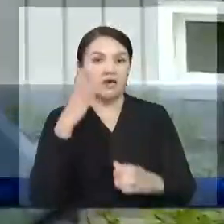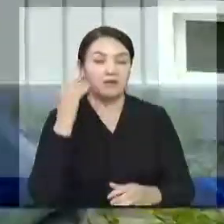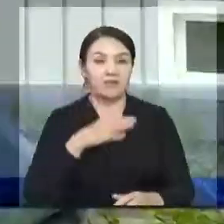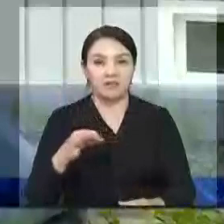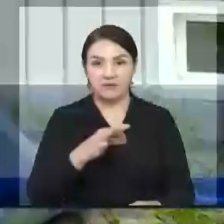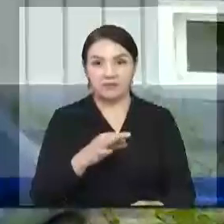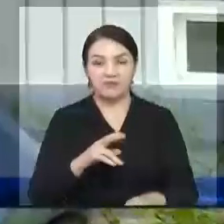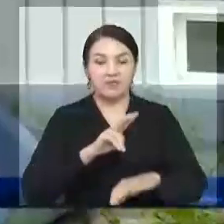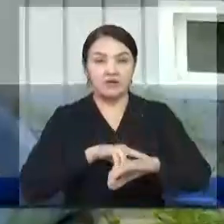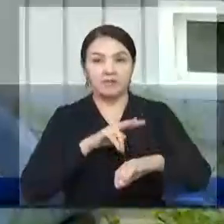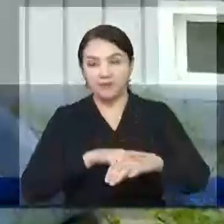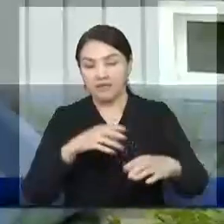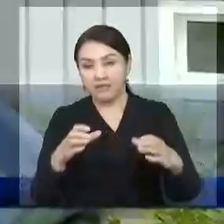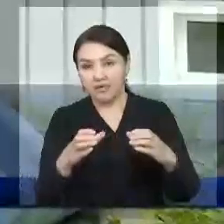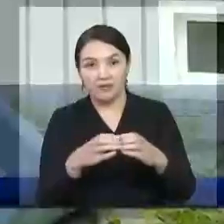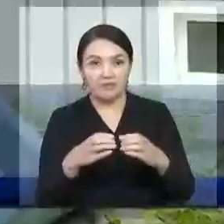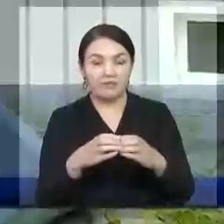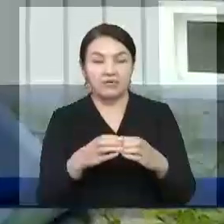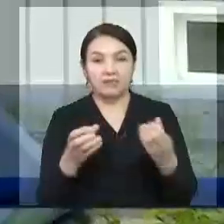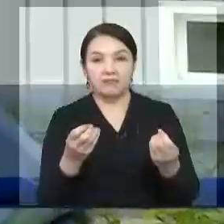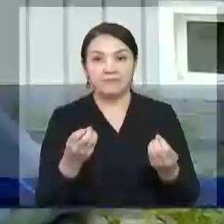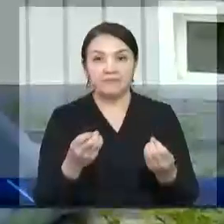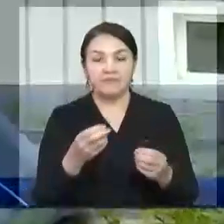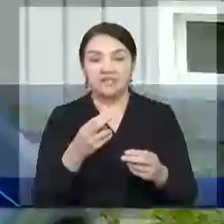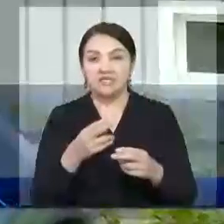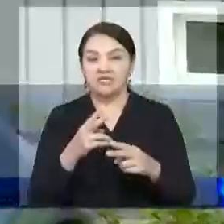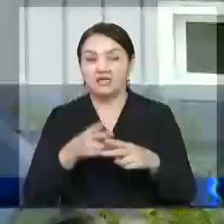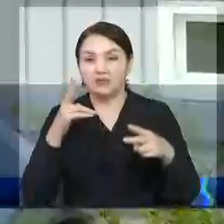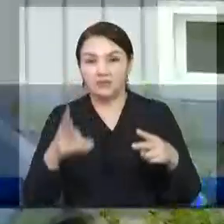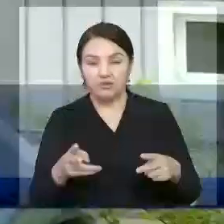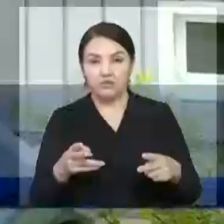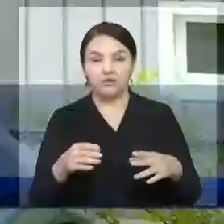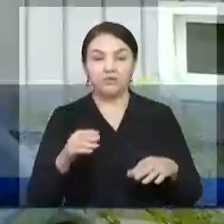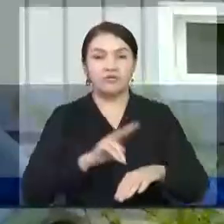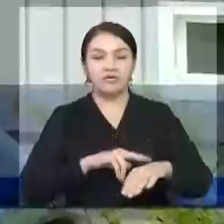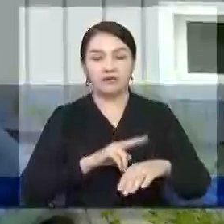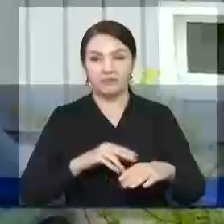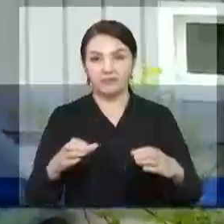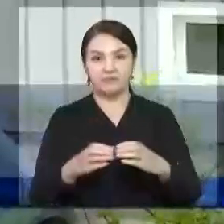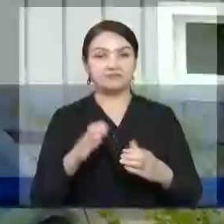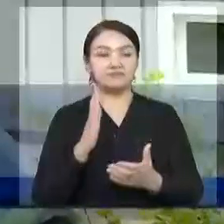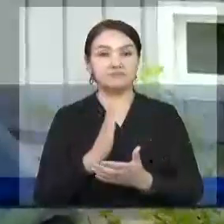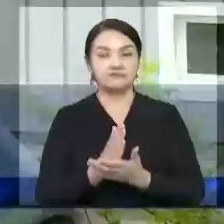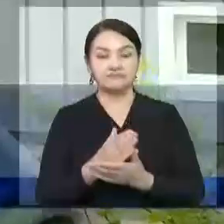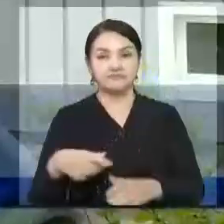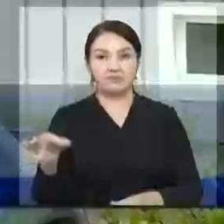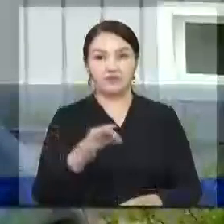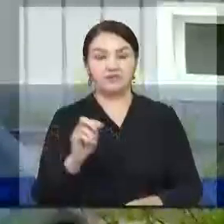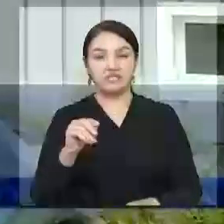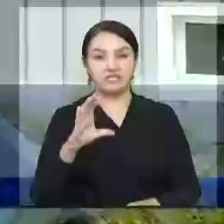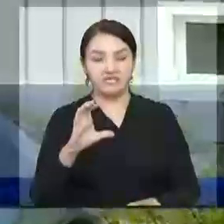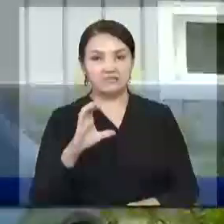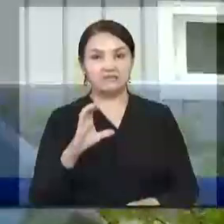ауданы, полиция бөлімшесі, және де теміржол, ішкі желілік полиция бөлімшесі, және облыстық ДЧС